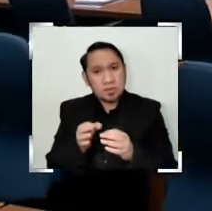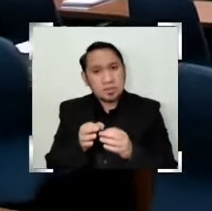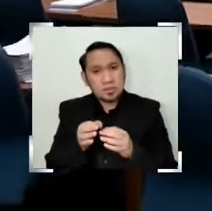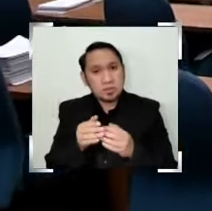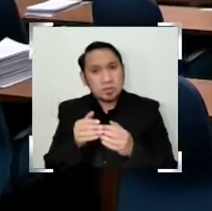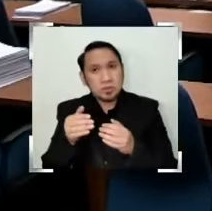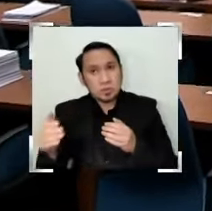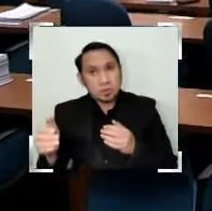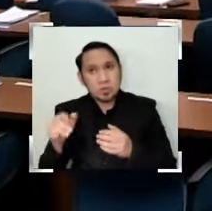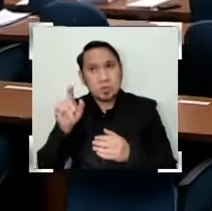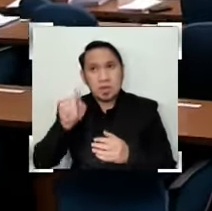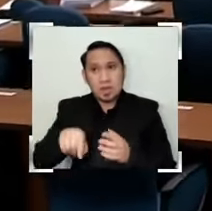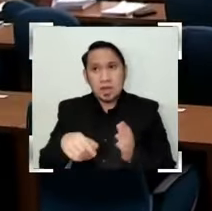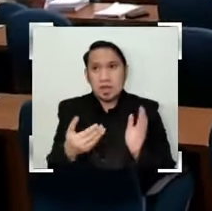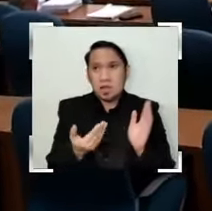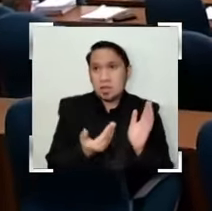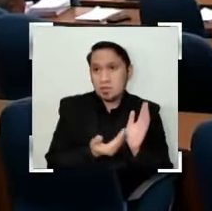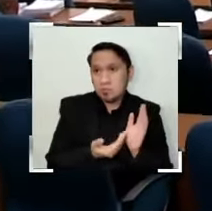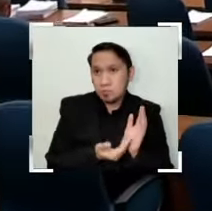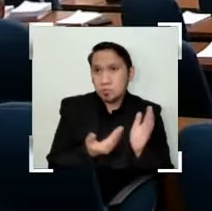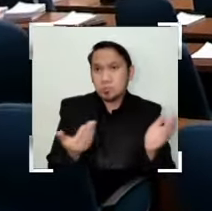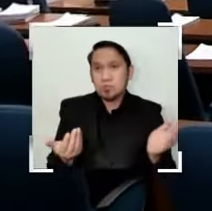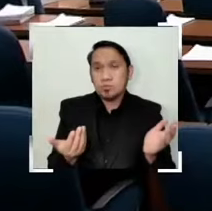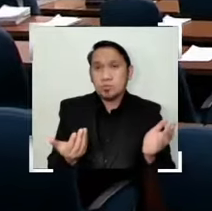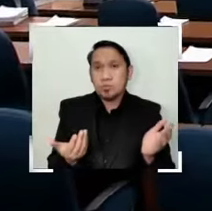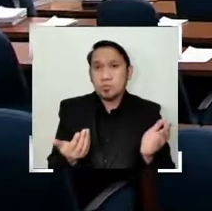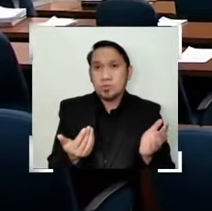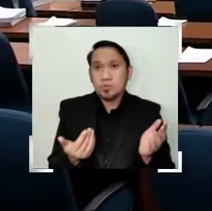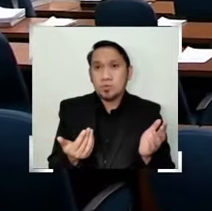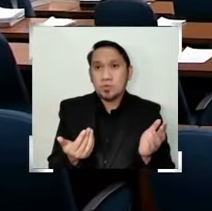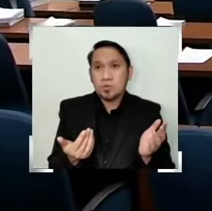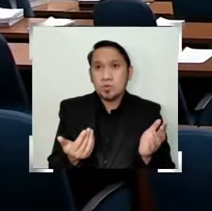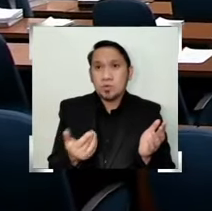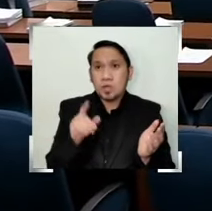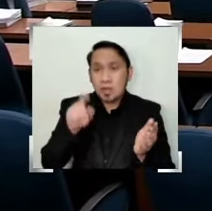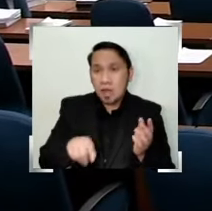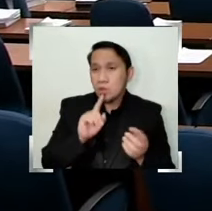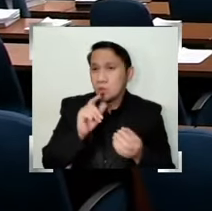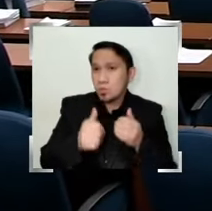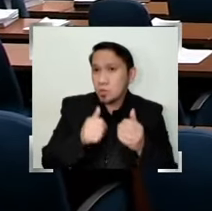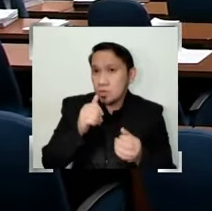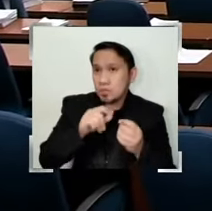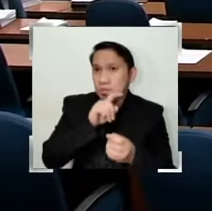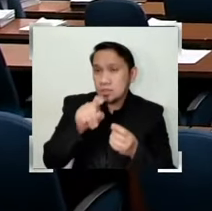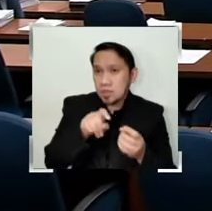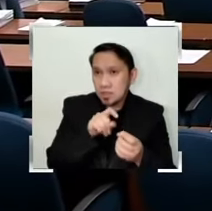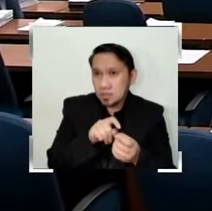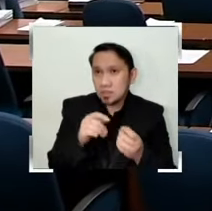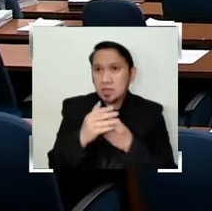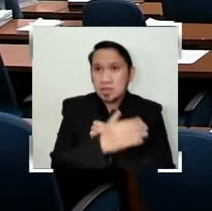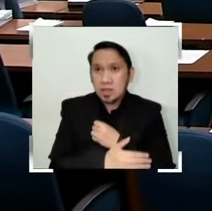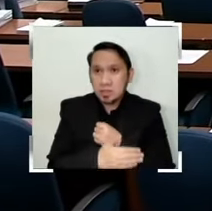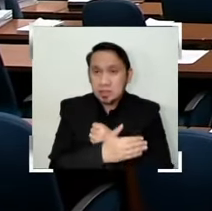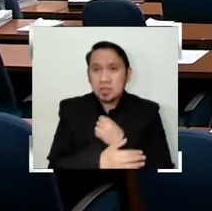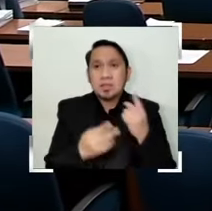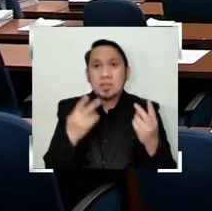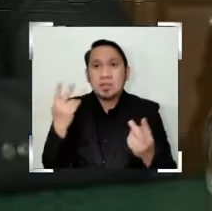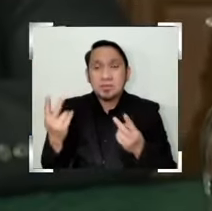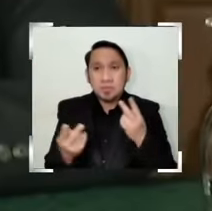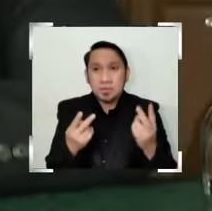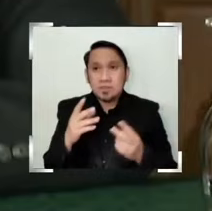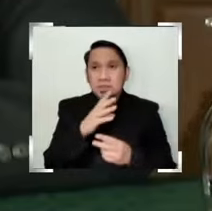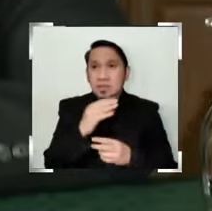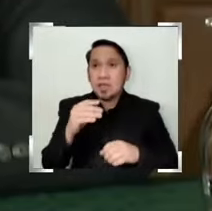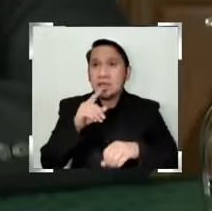specify country or countries you will visit and the time, the